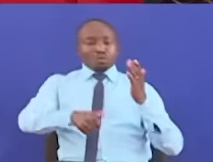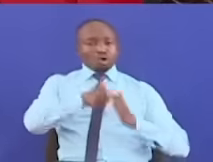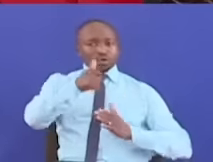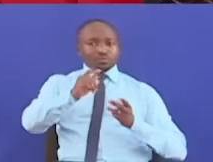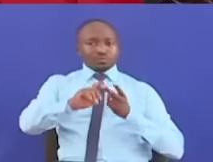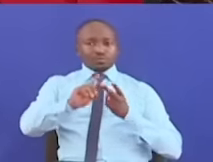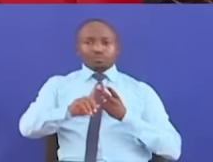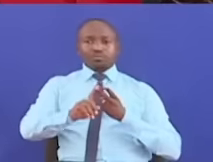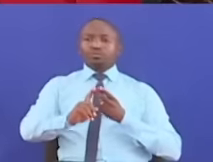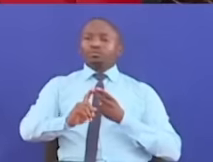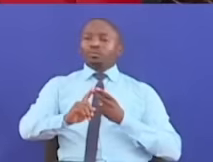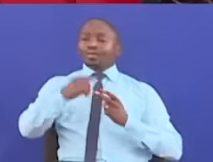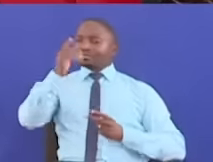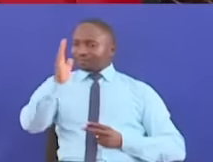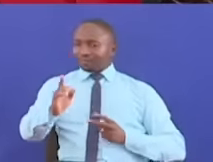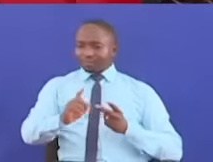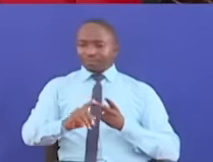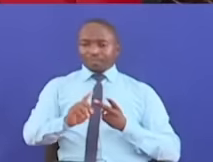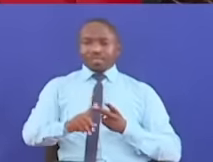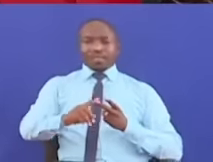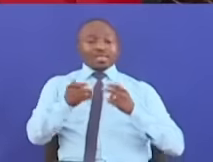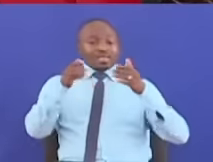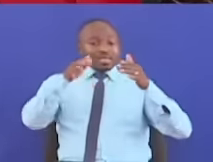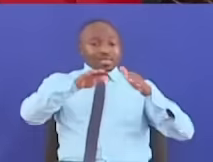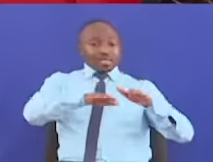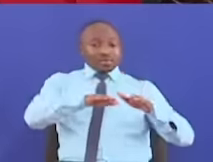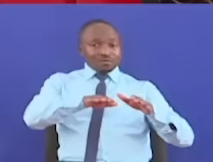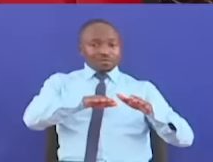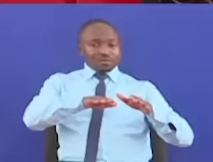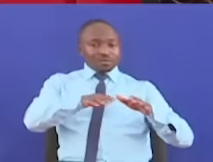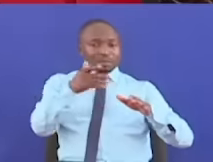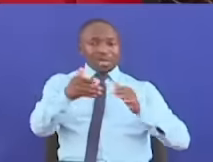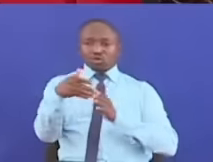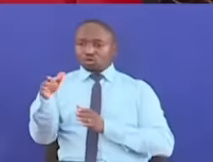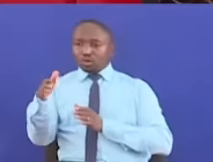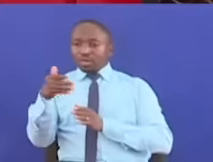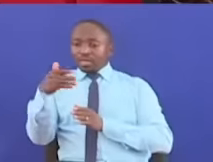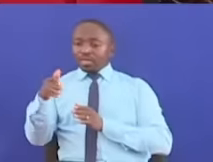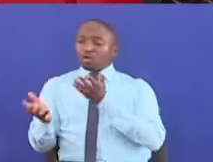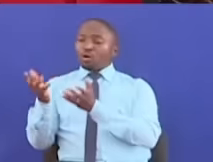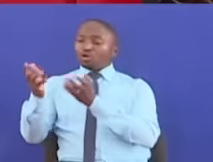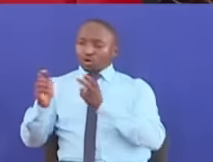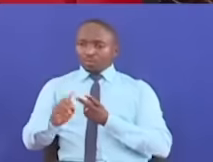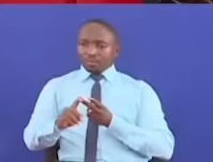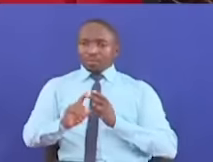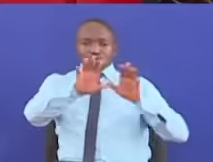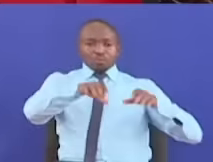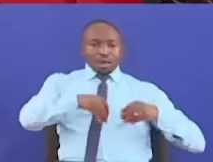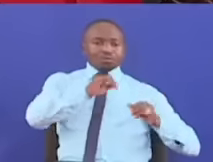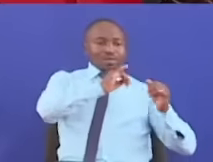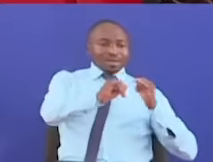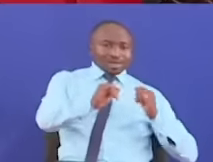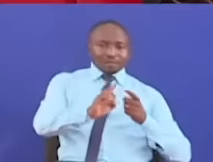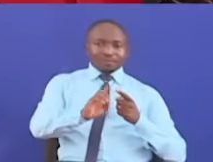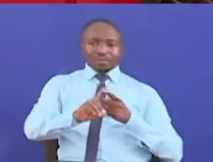madhubala hivi kif cha maji kush kula kif cha moto kukubau